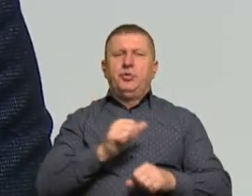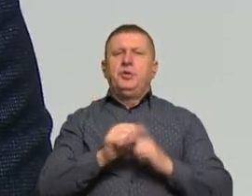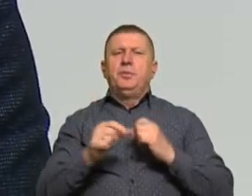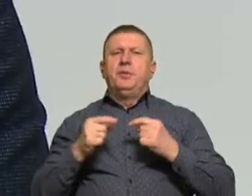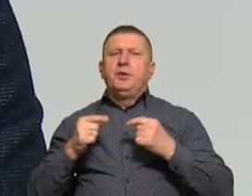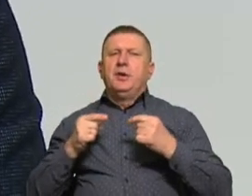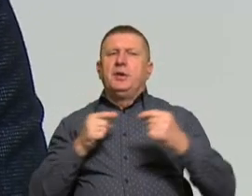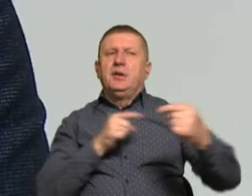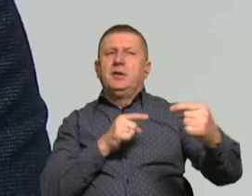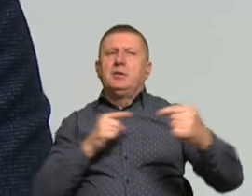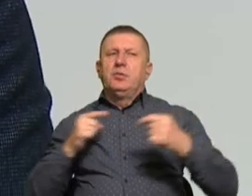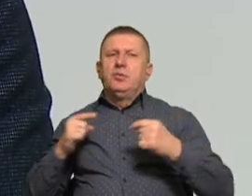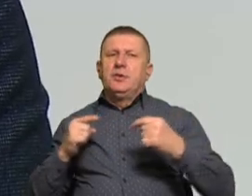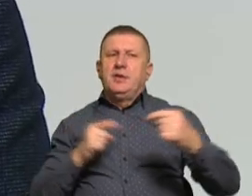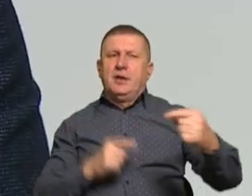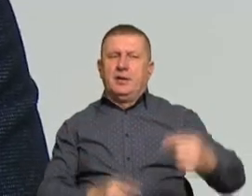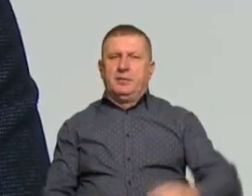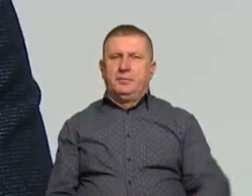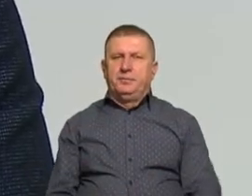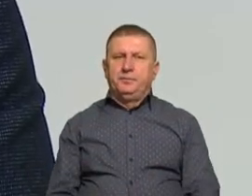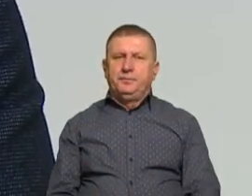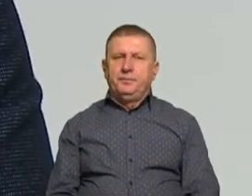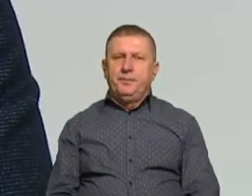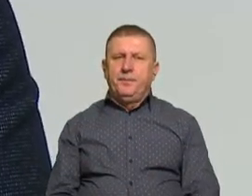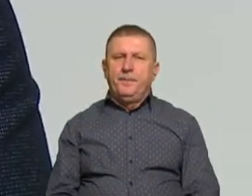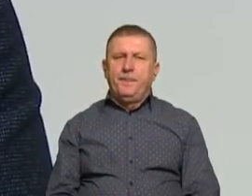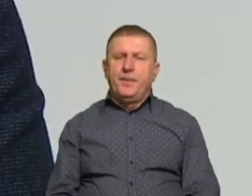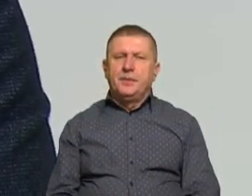powinien być prowadzony w sposób konstruktywny.